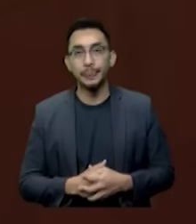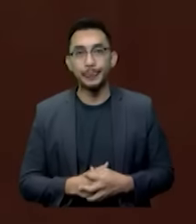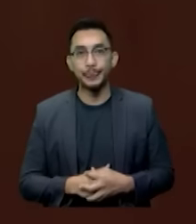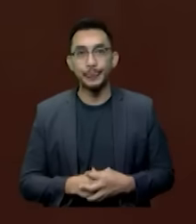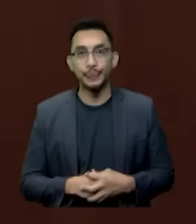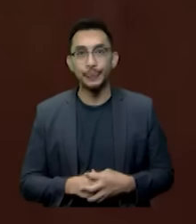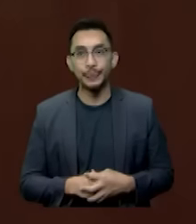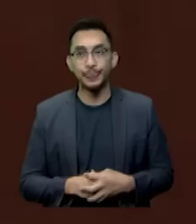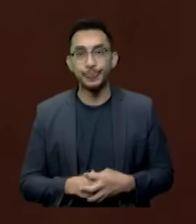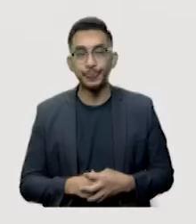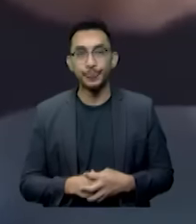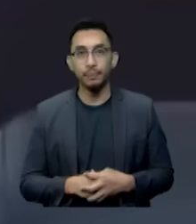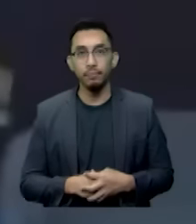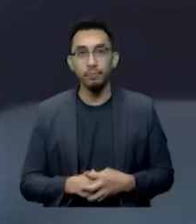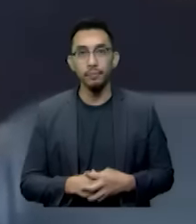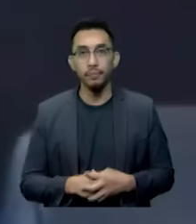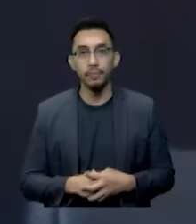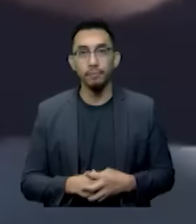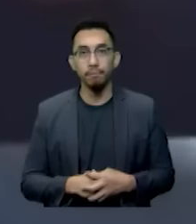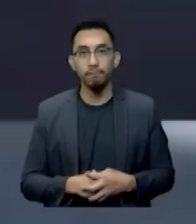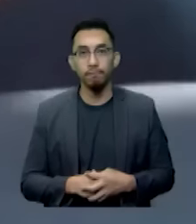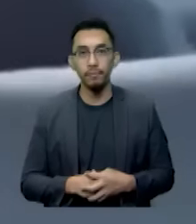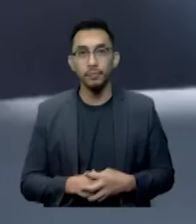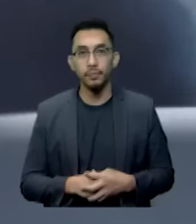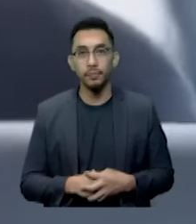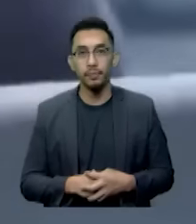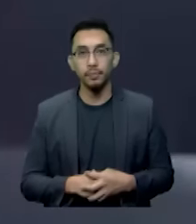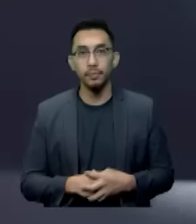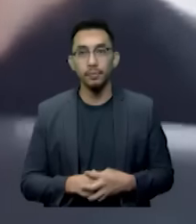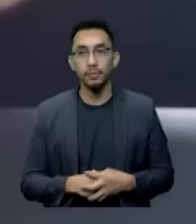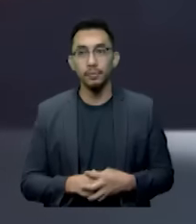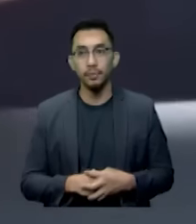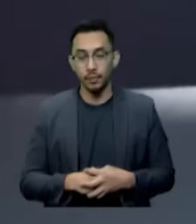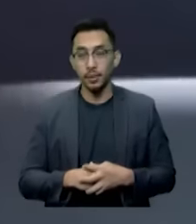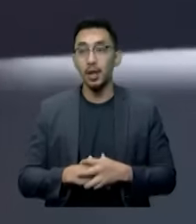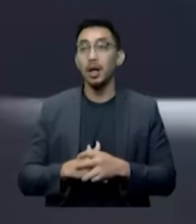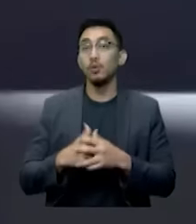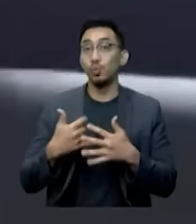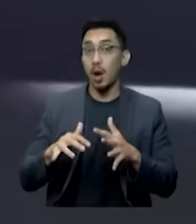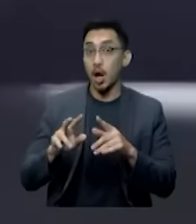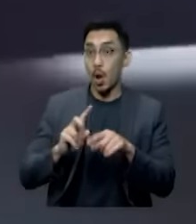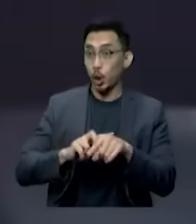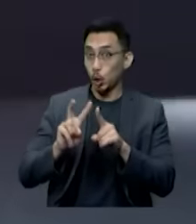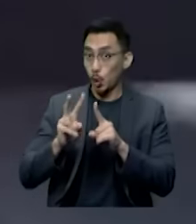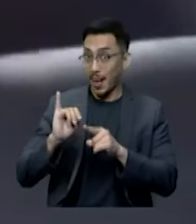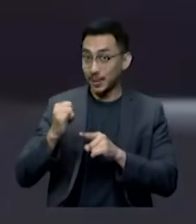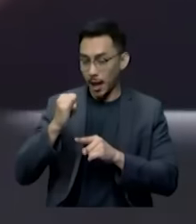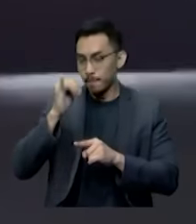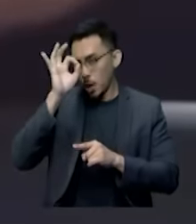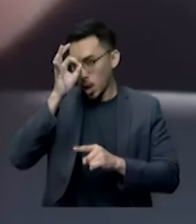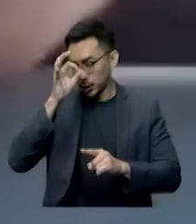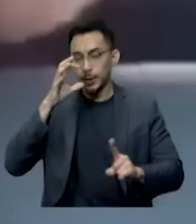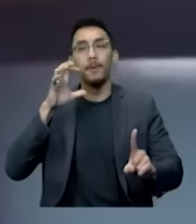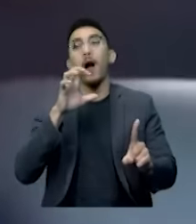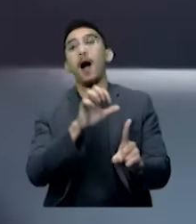Terus pergi orangnya. Tak sampai 12 jam sejak temuan jasad korban, polisi langsung menangkap pelaku yang